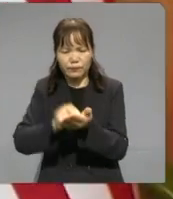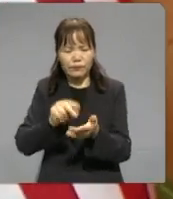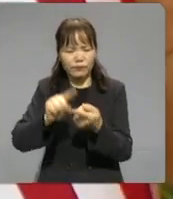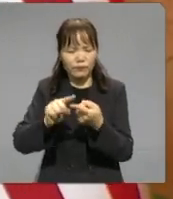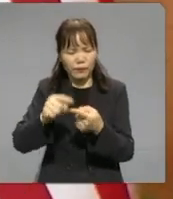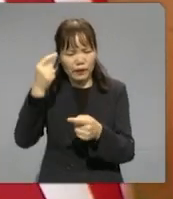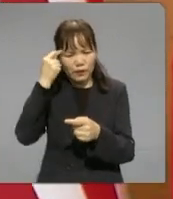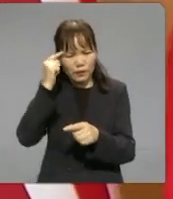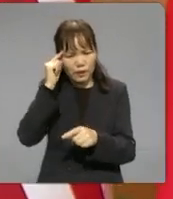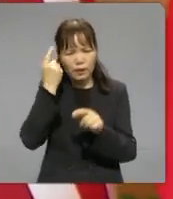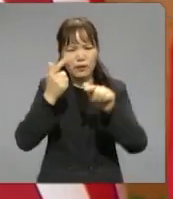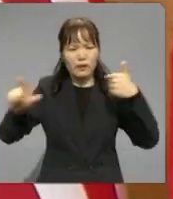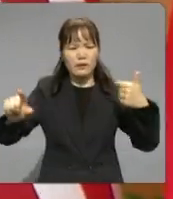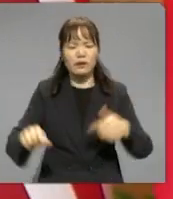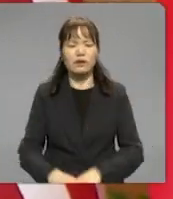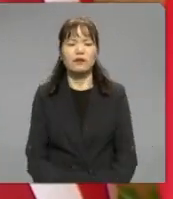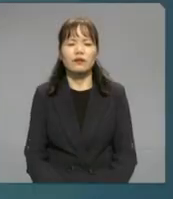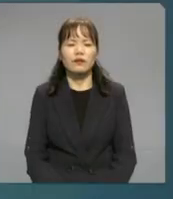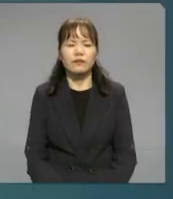의견차가